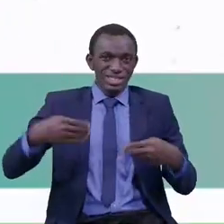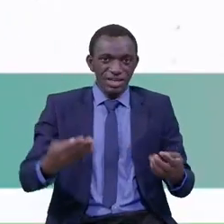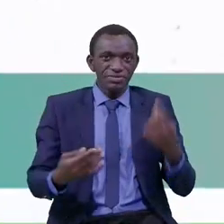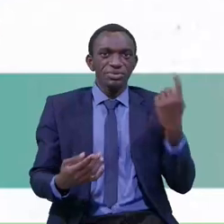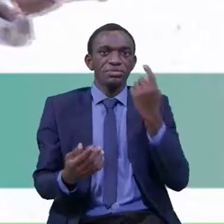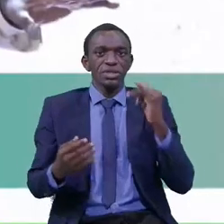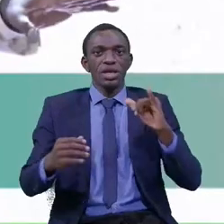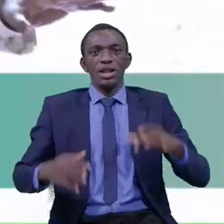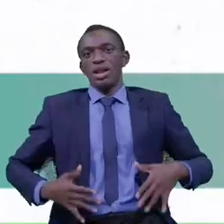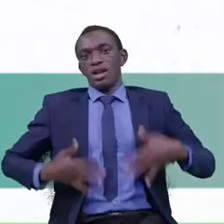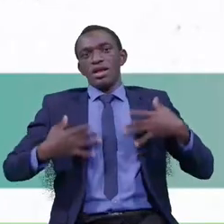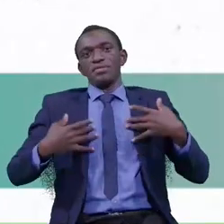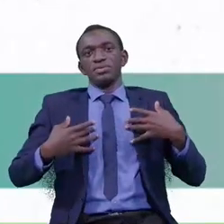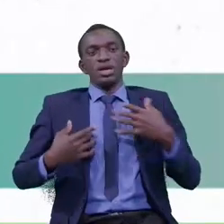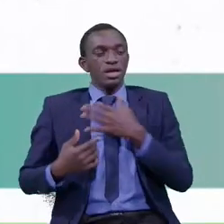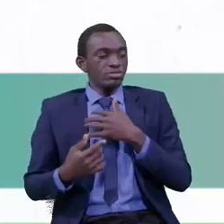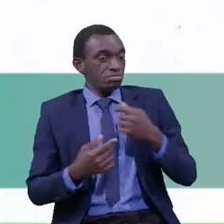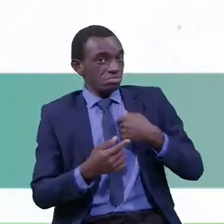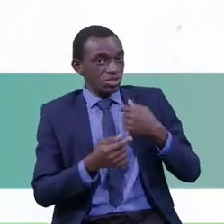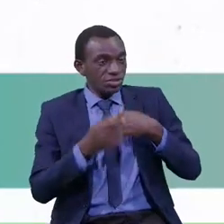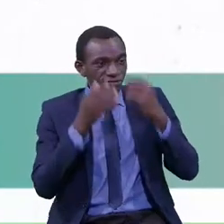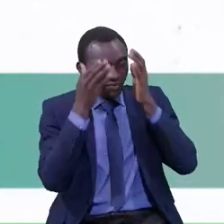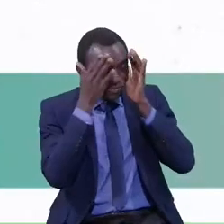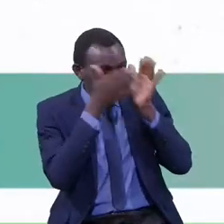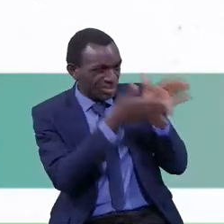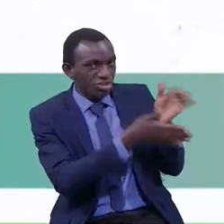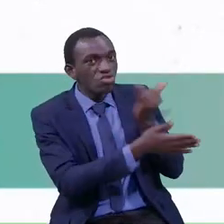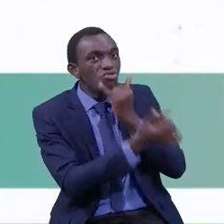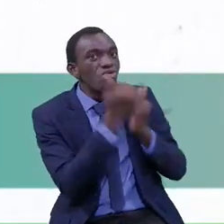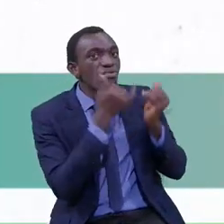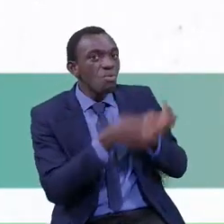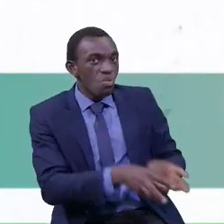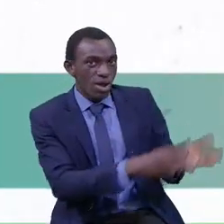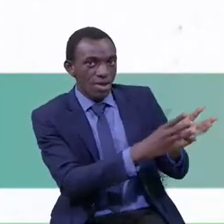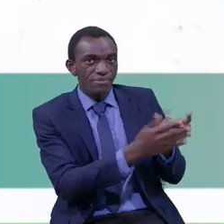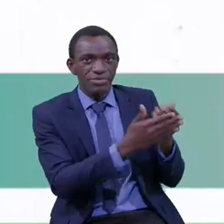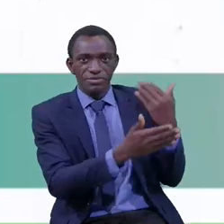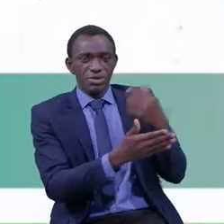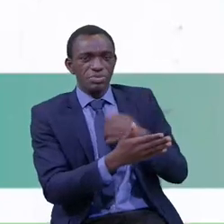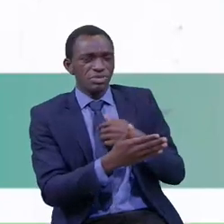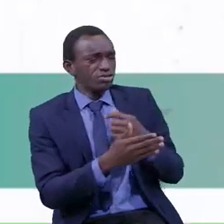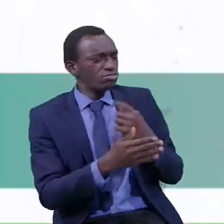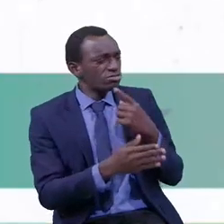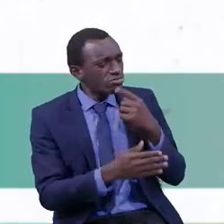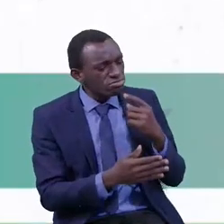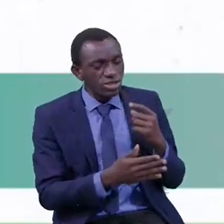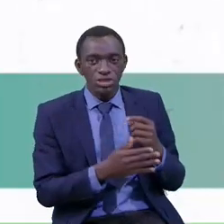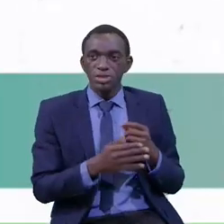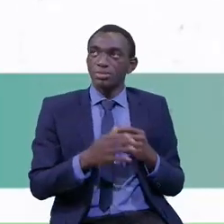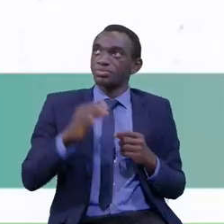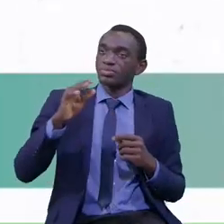vie éternelle. Et vous faisiez face à telle direction. Et je vous